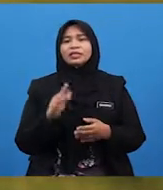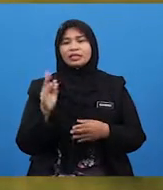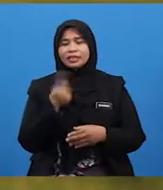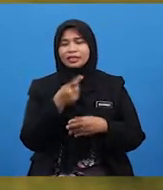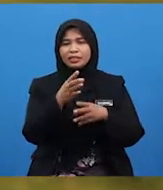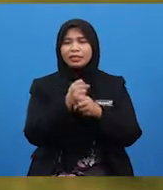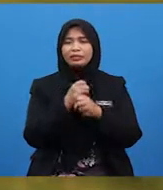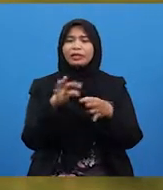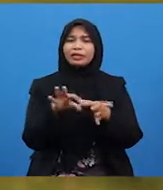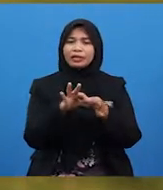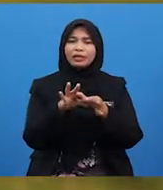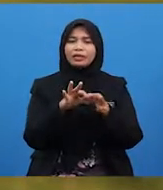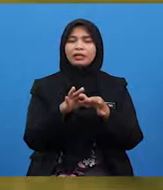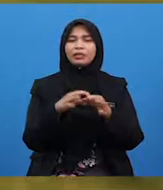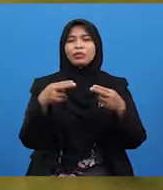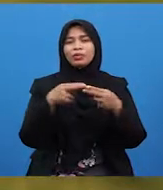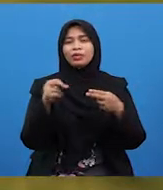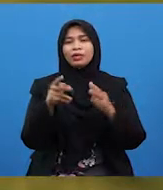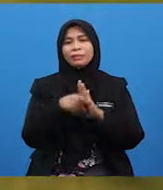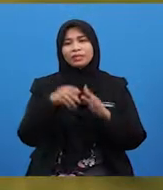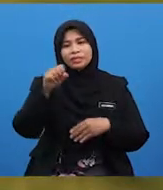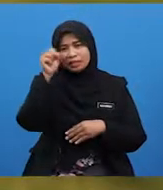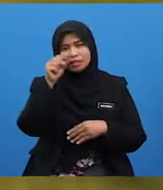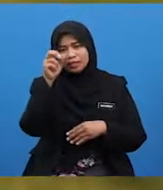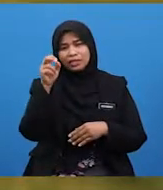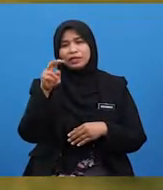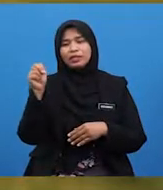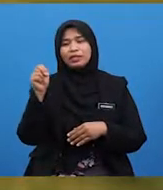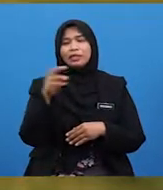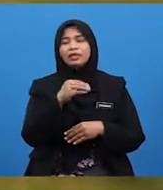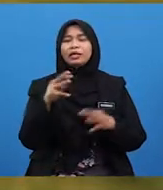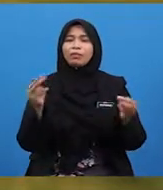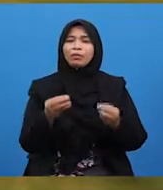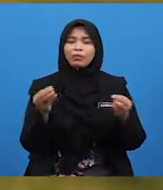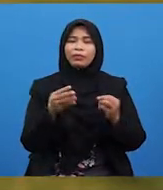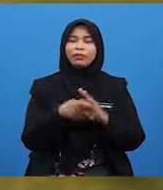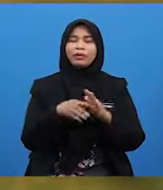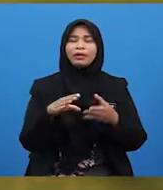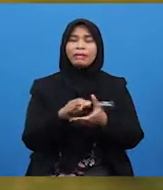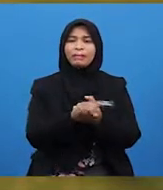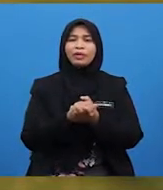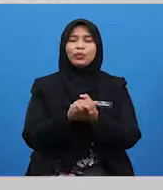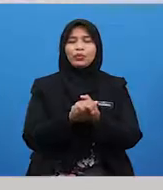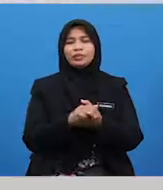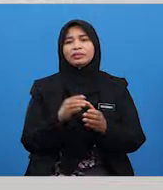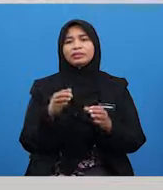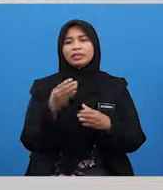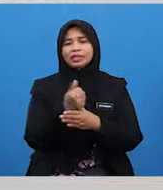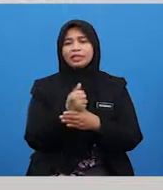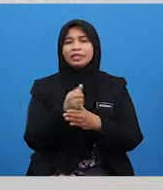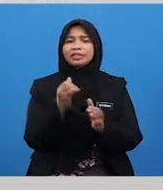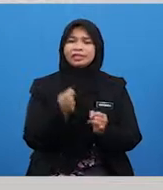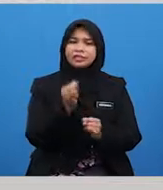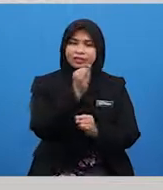dapat mengeratkan lagi silaturahim di samping memupuk perpaduan antara jiran-jiran.